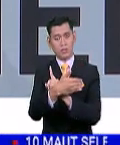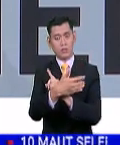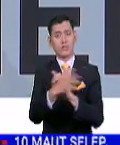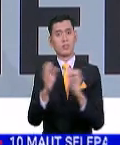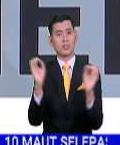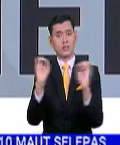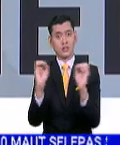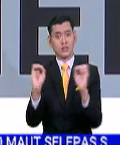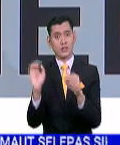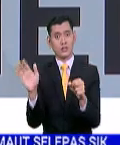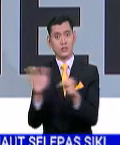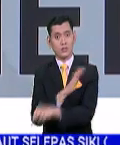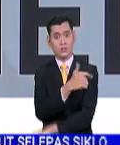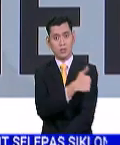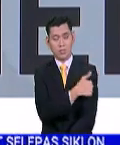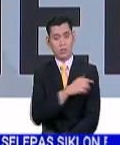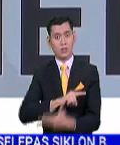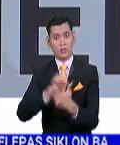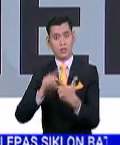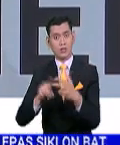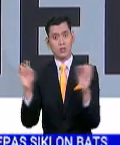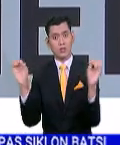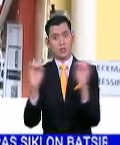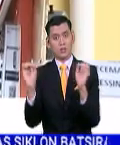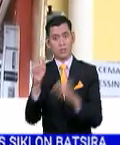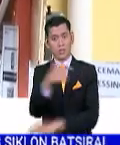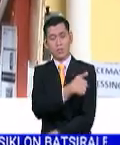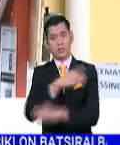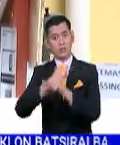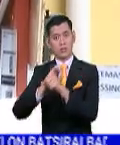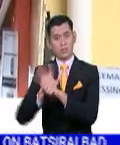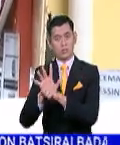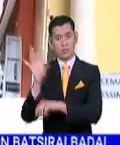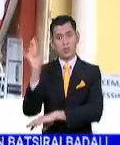lengkap vaksinasi atau tiada vaksinasi dah 10 hari.